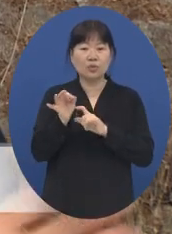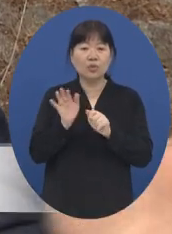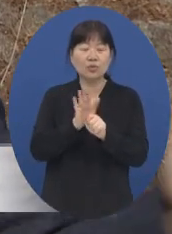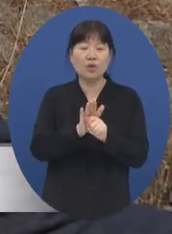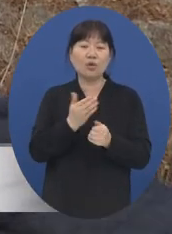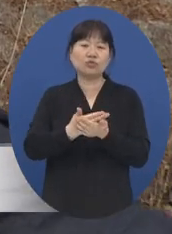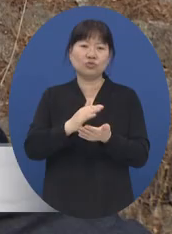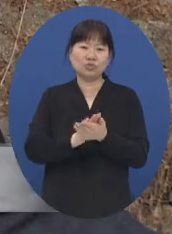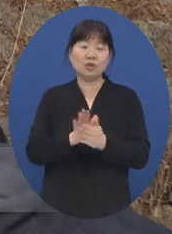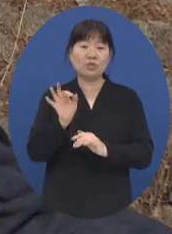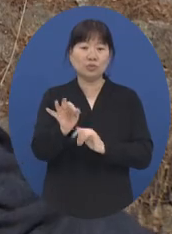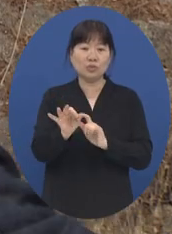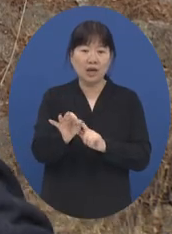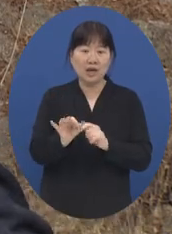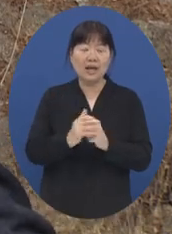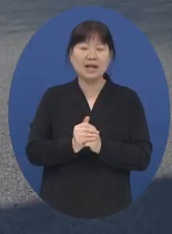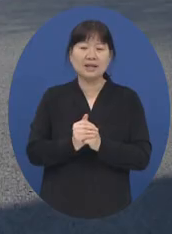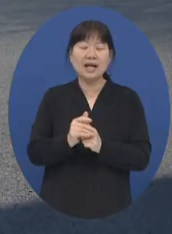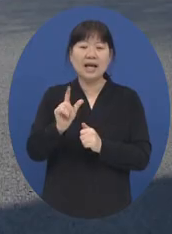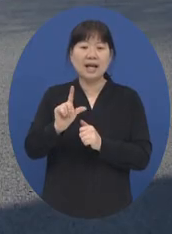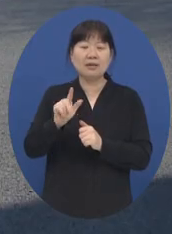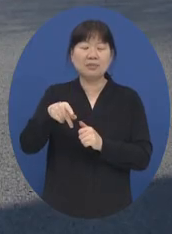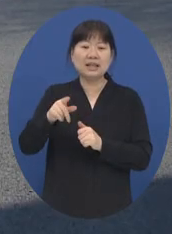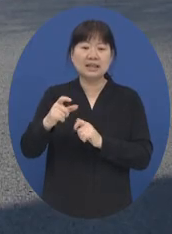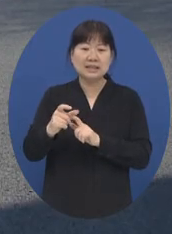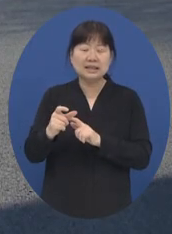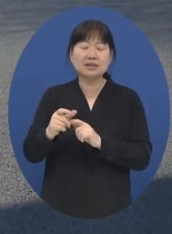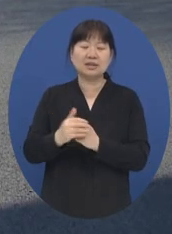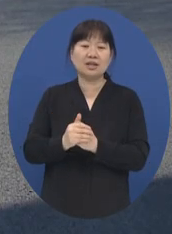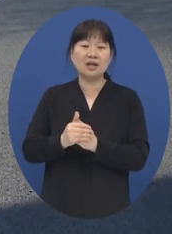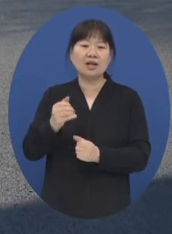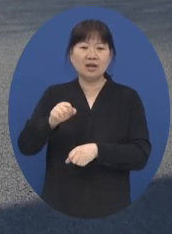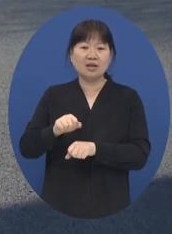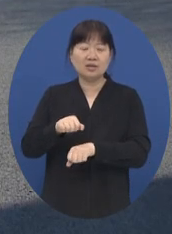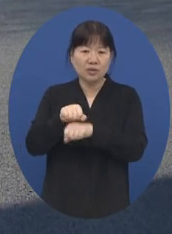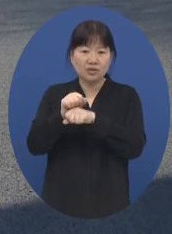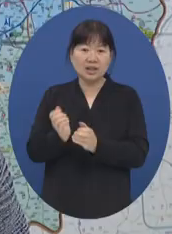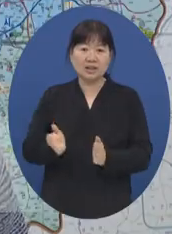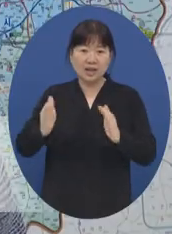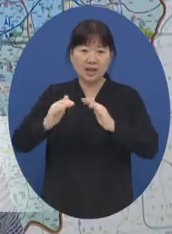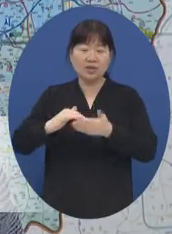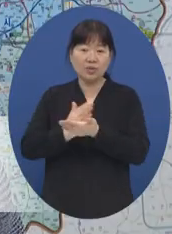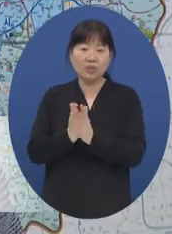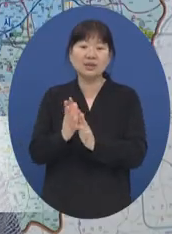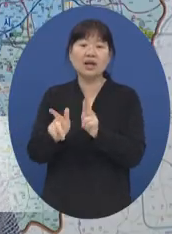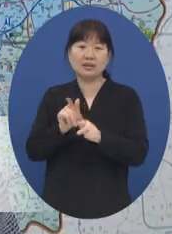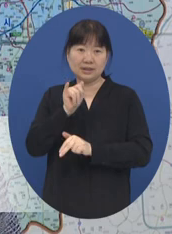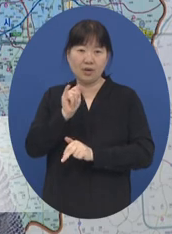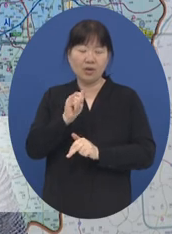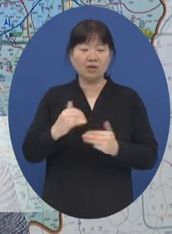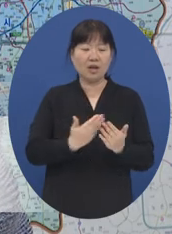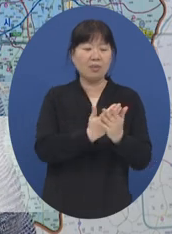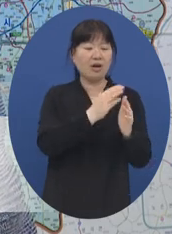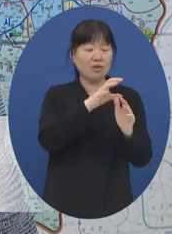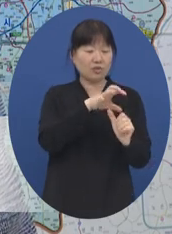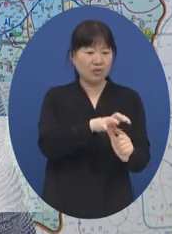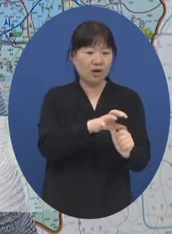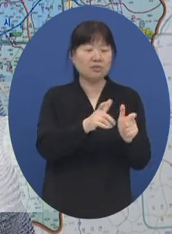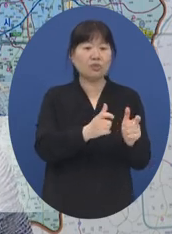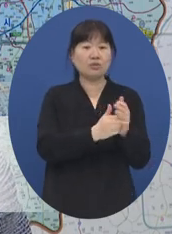갱 보조 lpg 소용 저장탱크 고급 사업 등 입니다 개발제한구역 이 되고 불편을 많이 겪고 있고 또